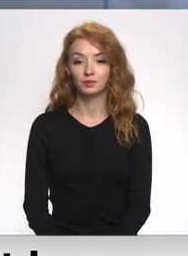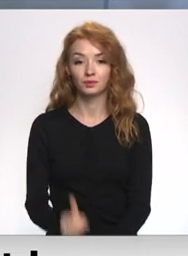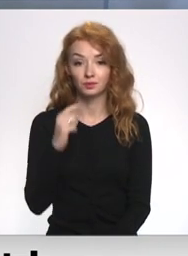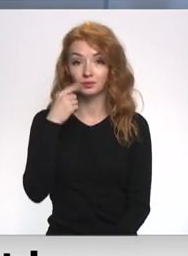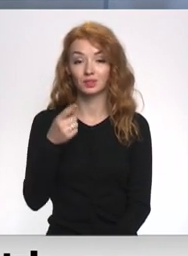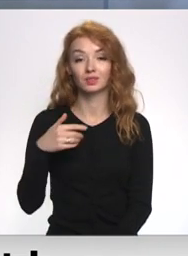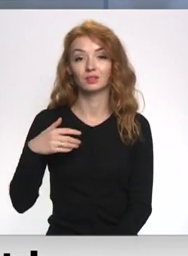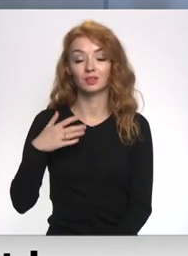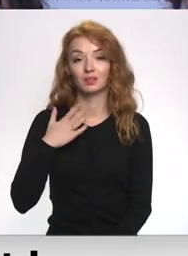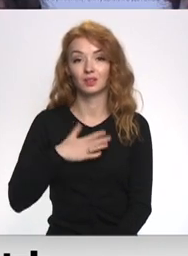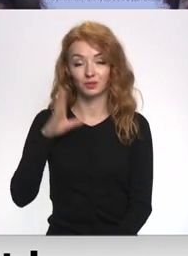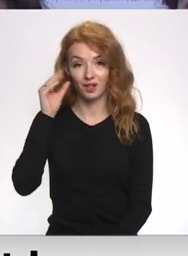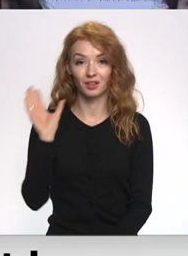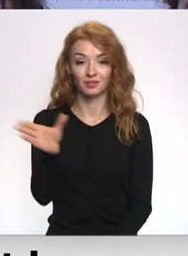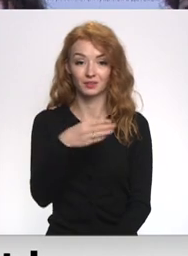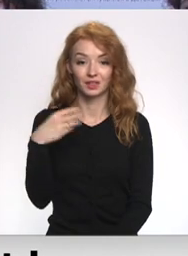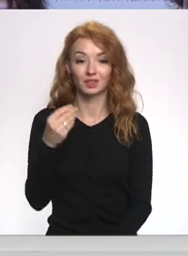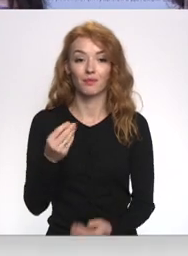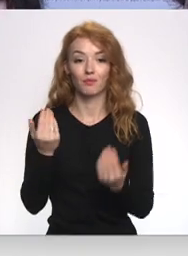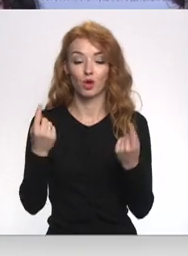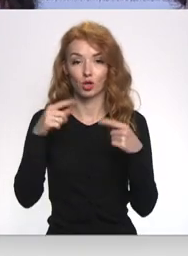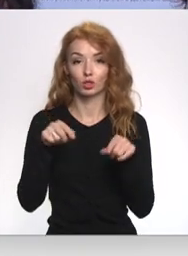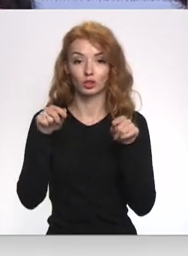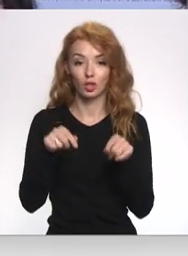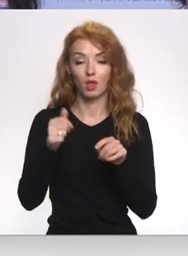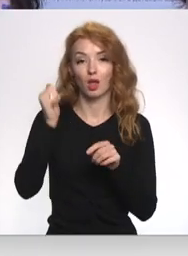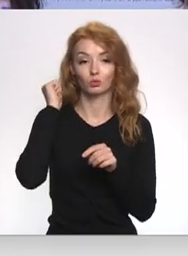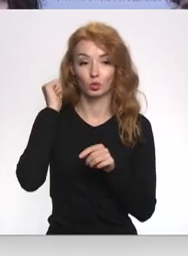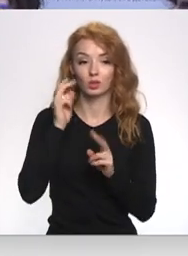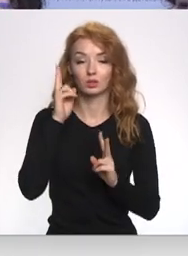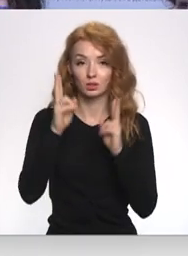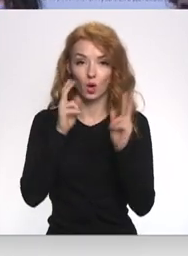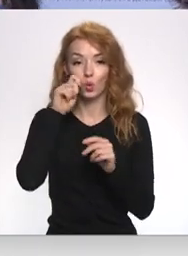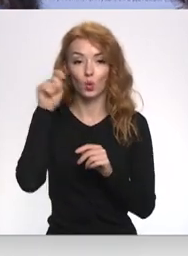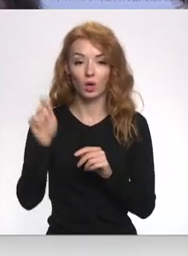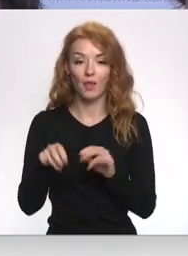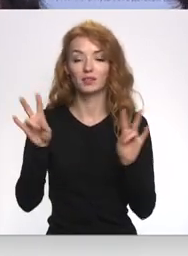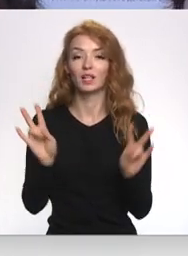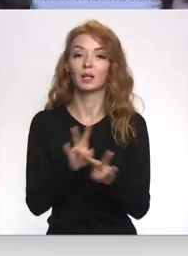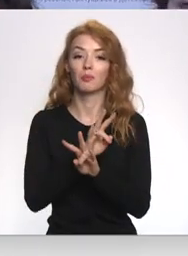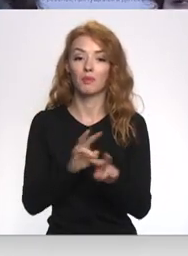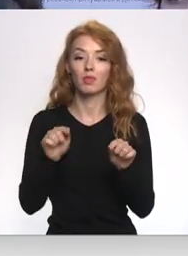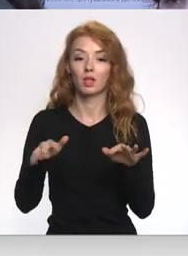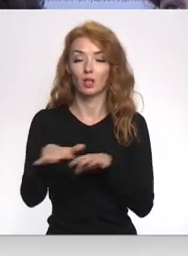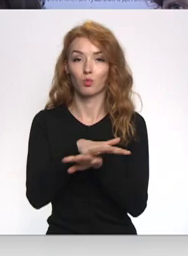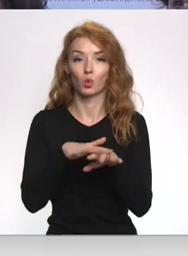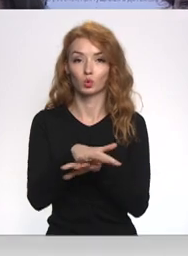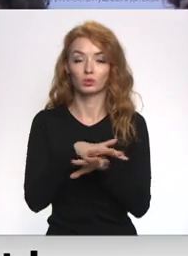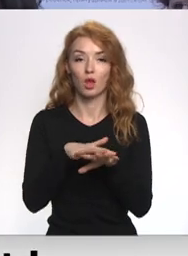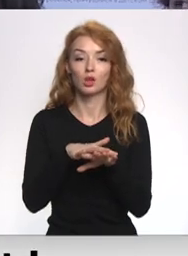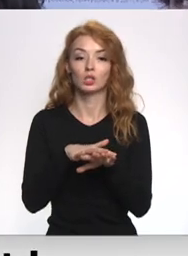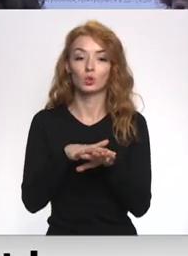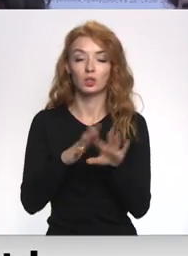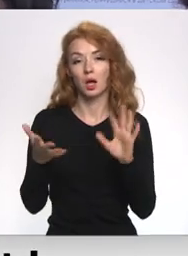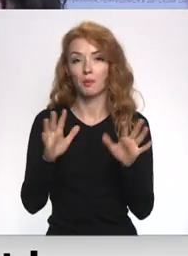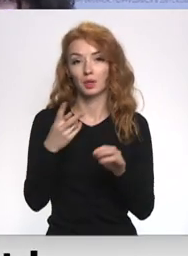Sveika, Andra, labvakar, skatītāji. Šobrīd šeit Kalpaka bulvārī man aiz muguras skan Ukrainas himna. Šeit ir sapulcējušies, tā varētu